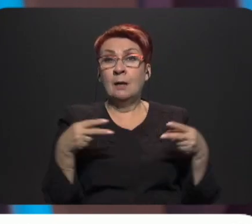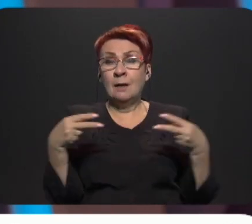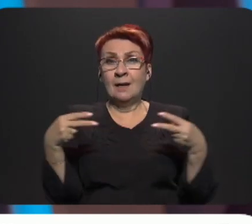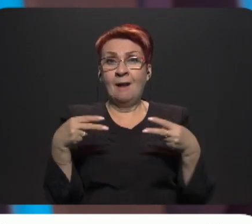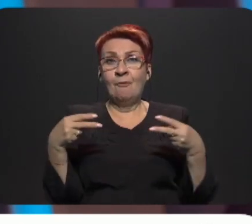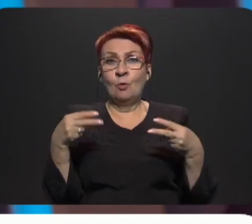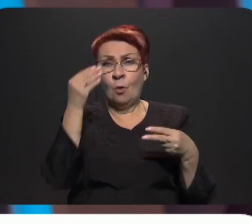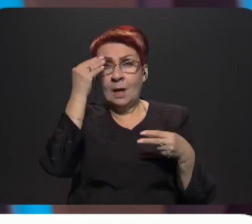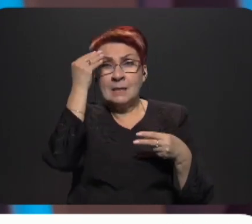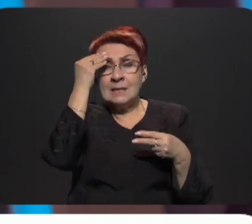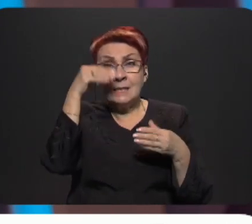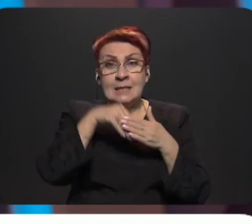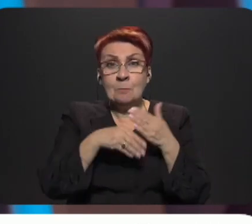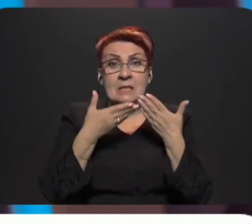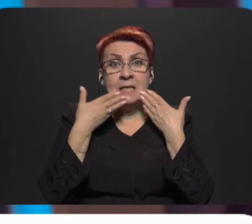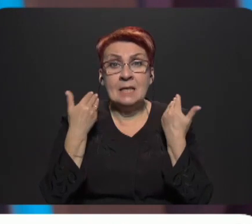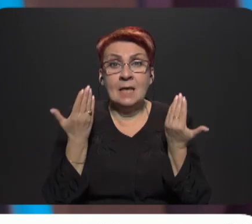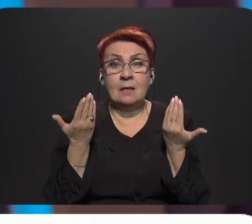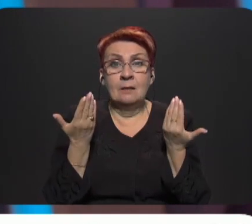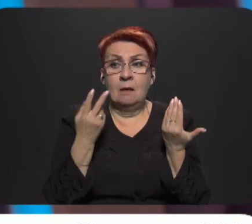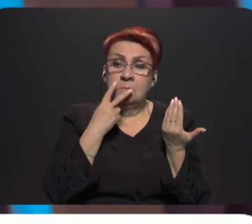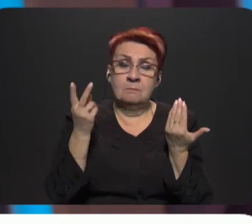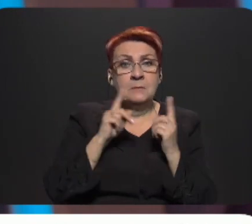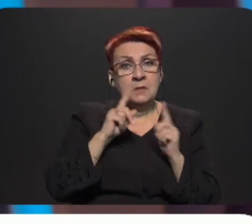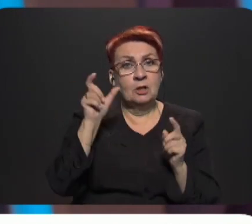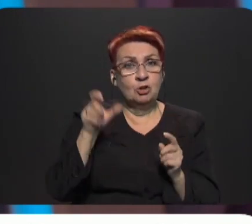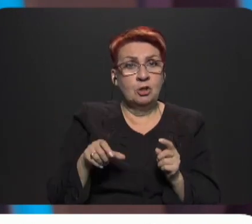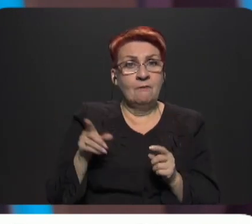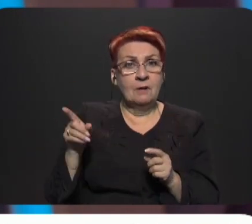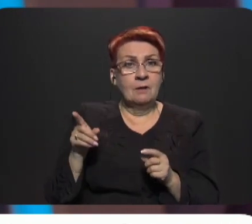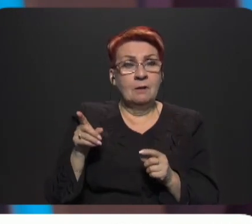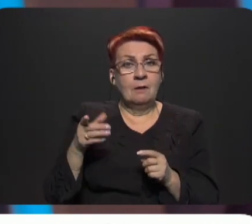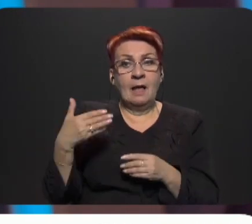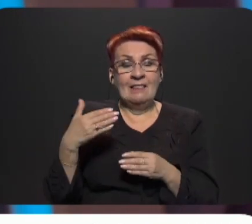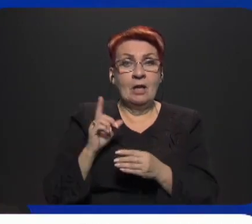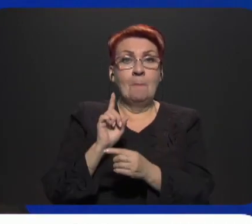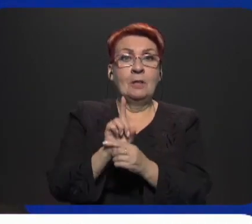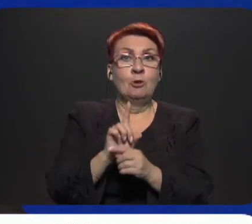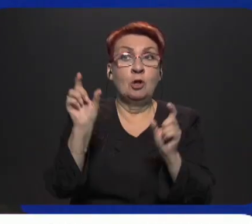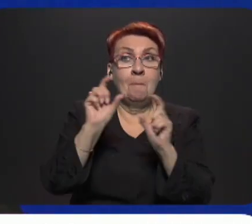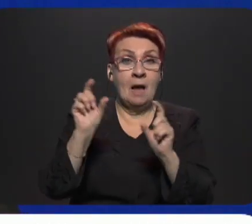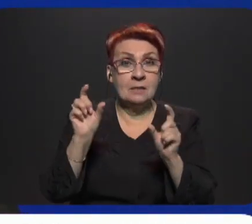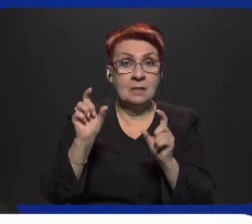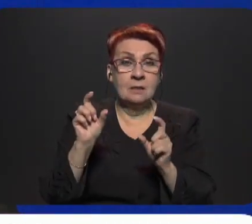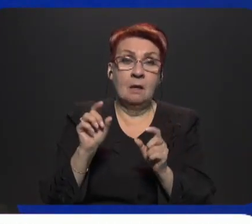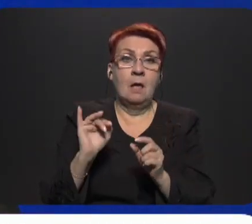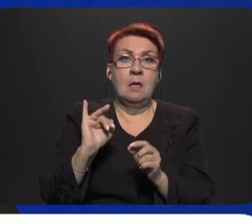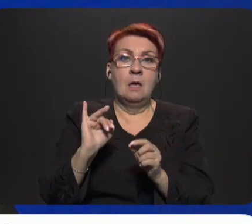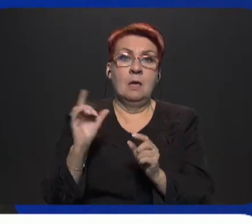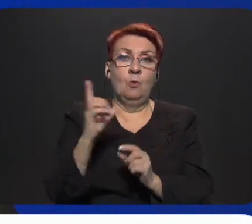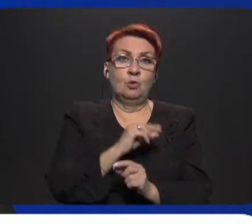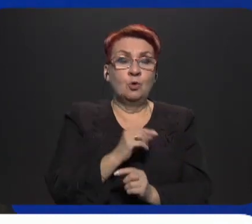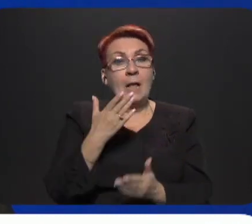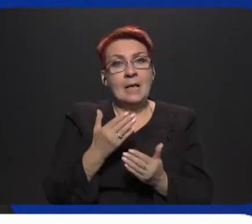никакого смысла, а вообще со стороны скажут, ну, какой-то странноватый человек, что-то он несерьезный. Если человек все же себя уважает и